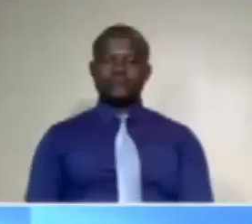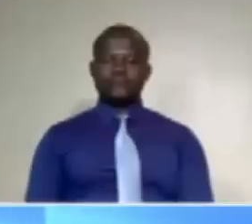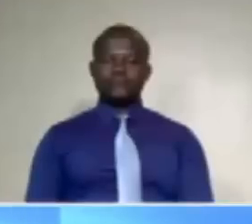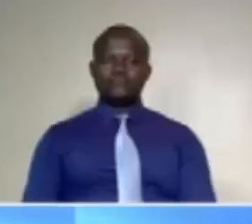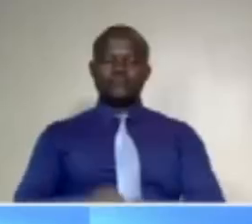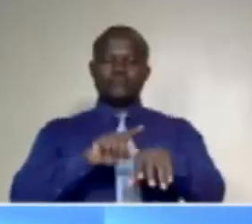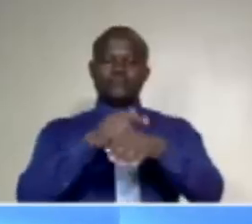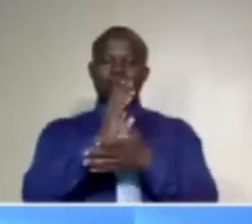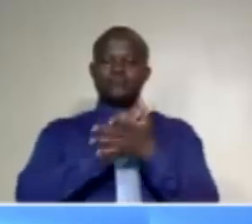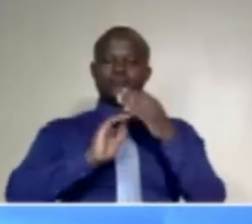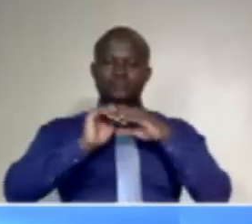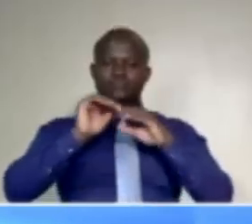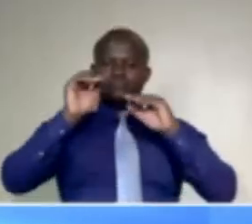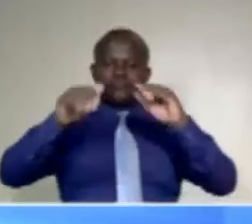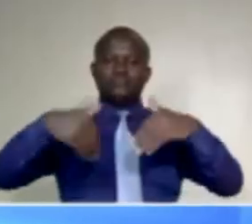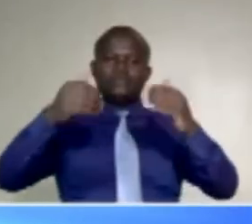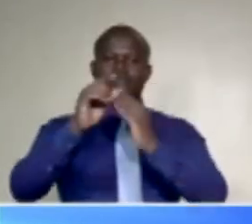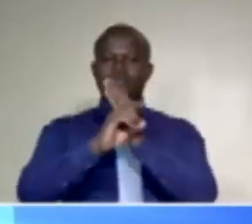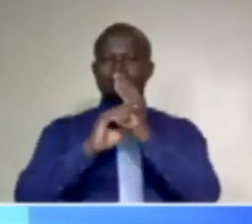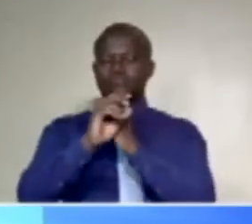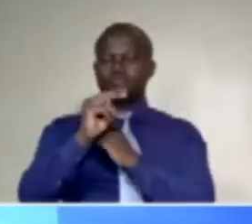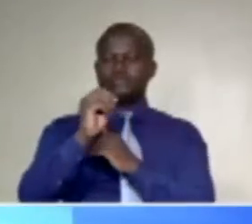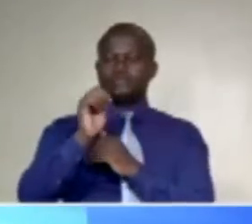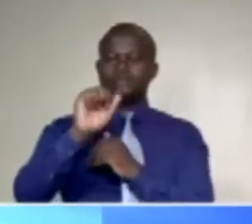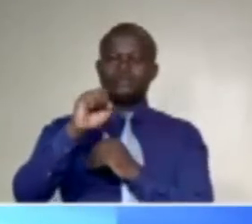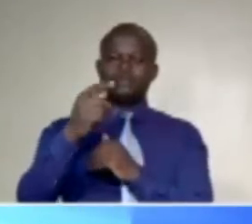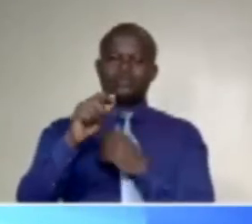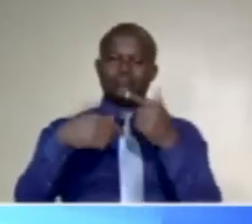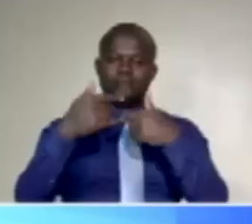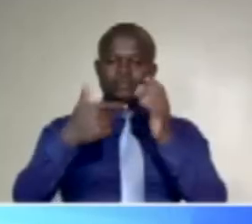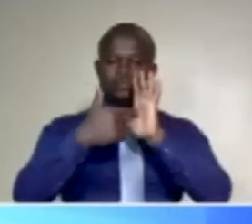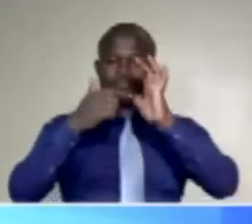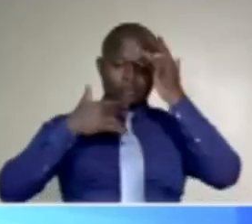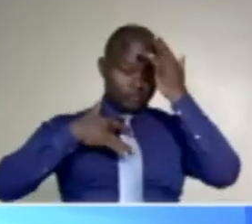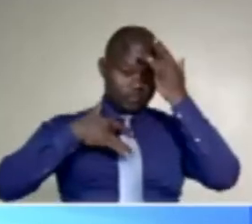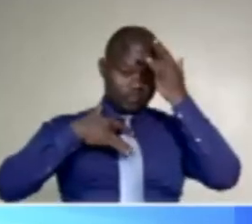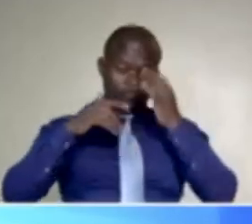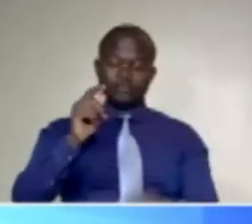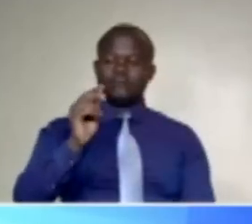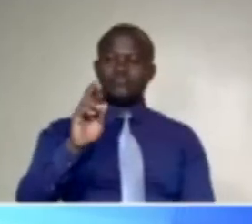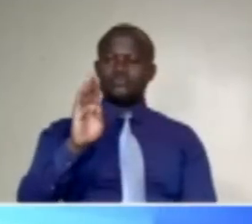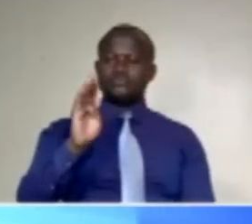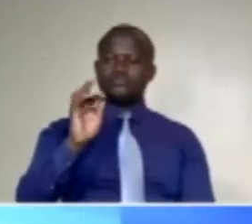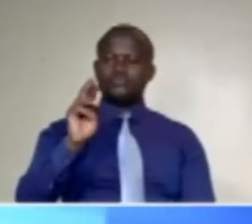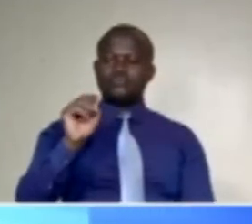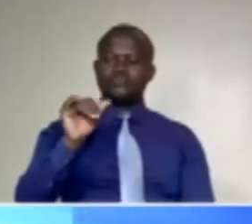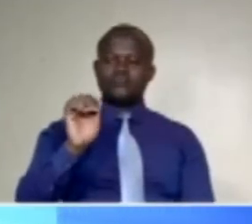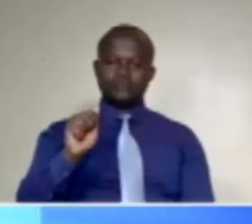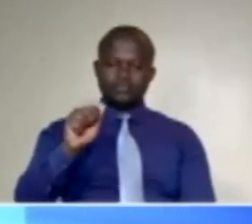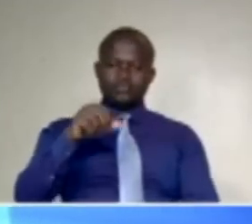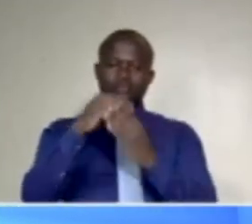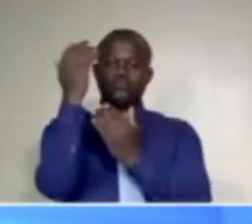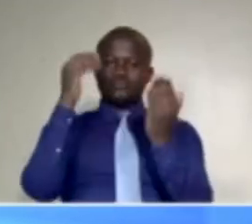Mu gihe bamwe mu bahinzi bo mu karere ka Nyamasheke bakomeje kugaragaza ko indwara ya kirabiranya mu rutoki imaze kuba